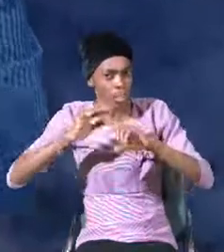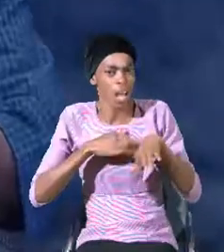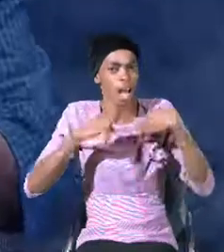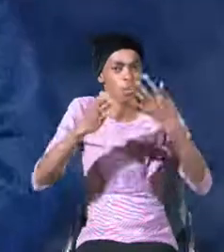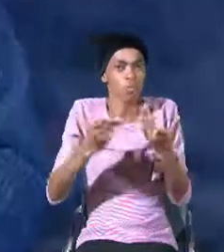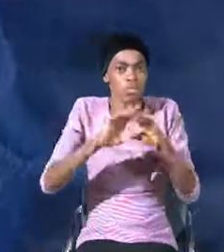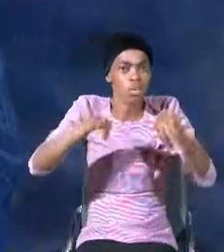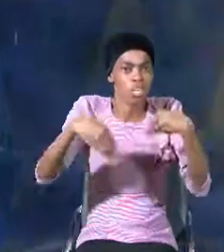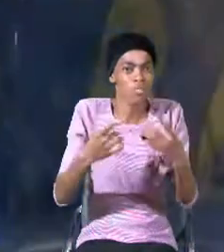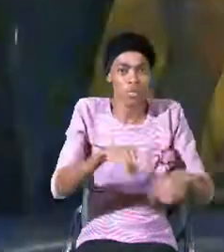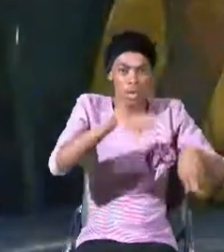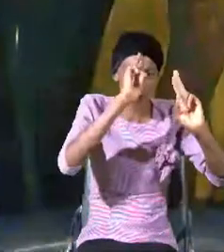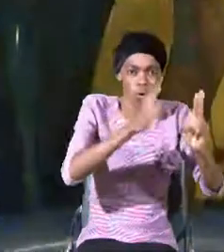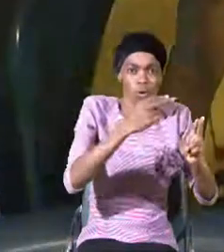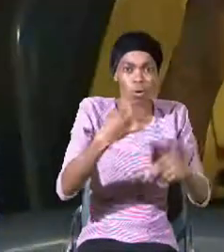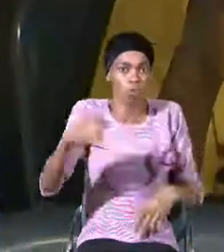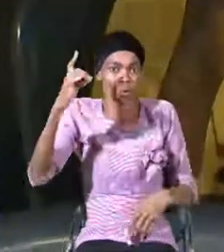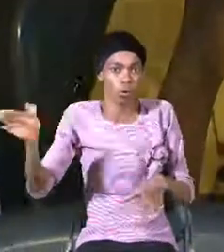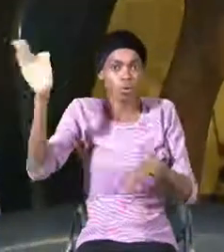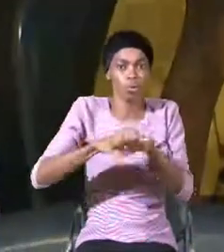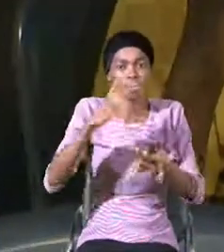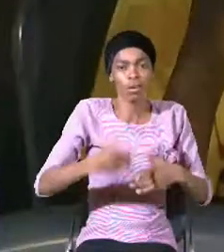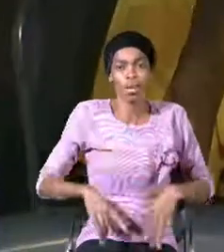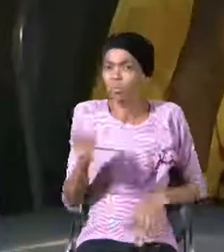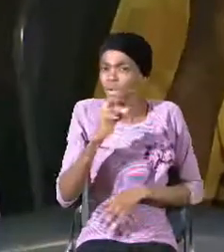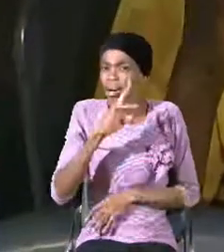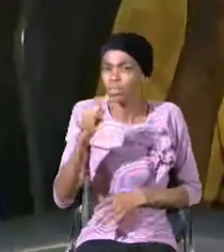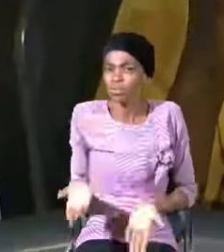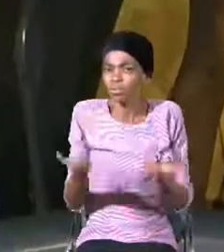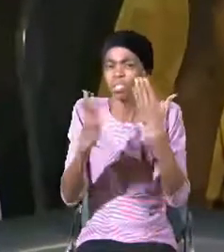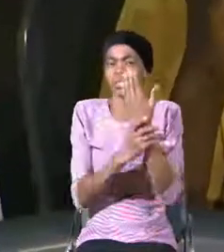apporter les bénédictions de Dieu sur ta vie. Où es-tu? Où es-tu?